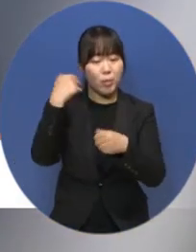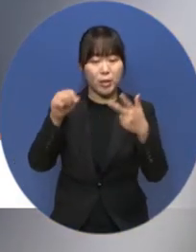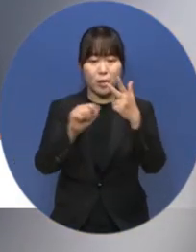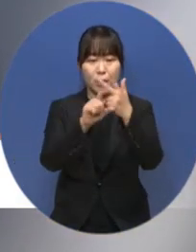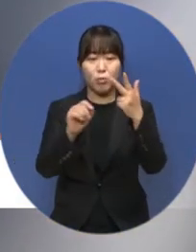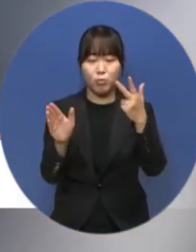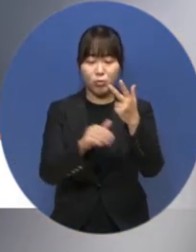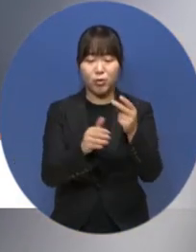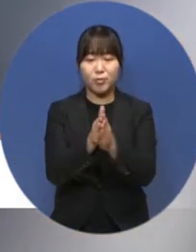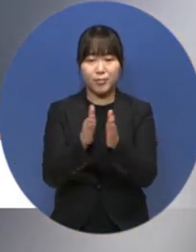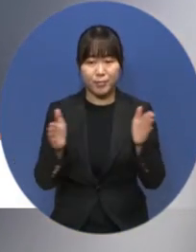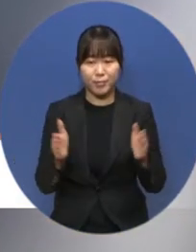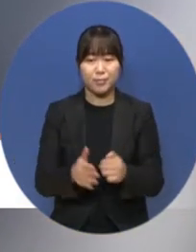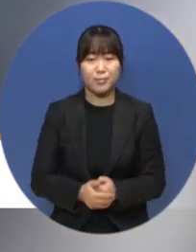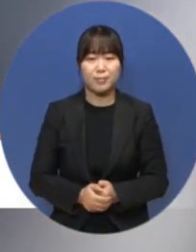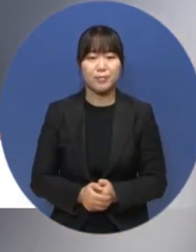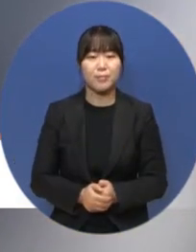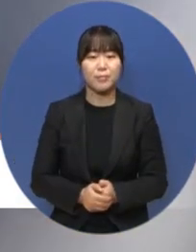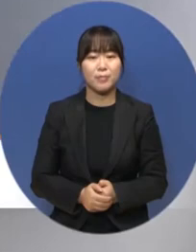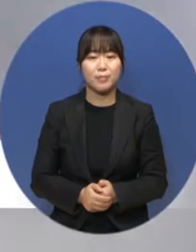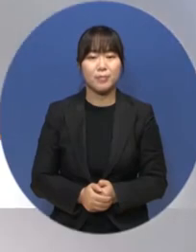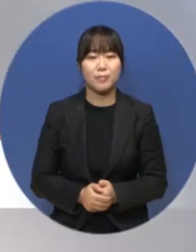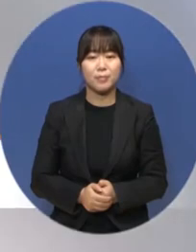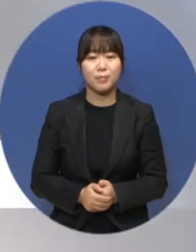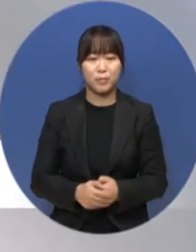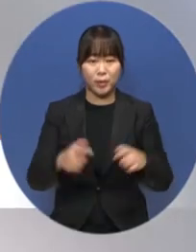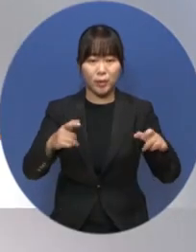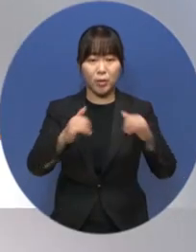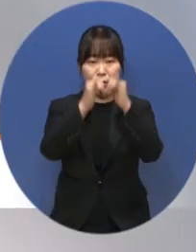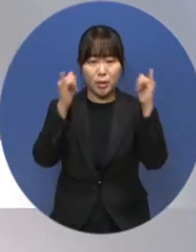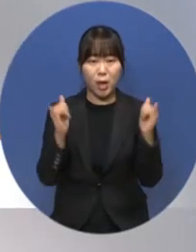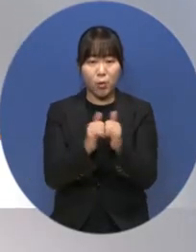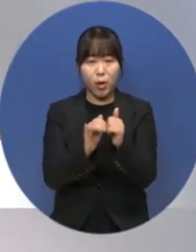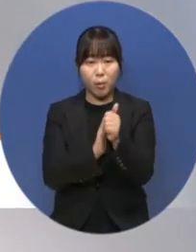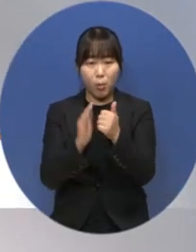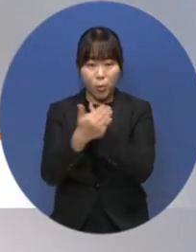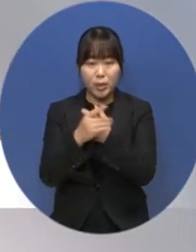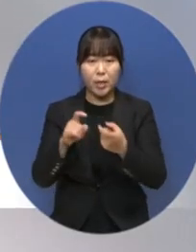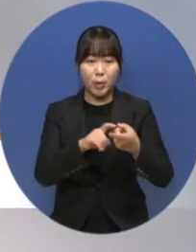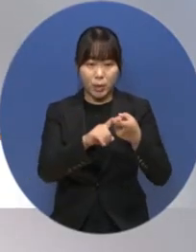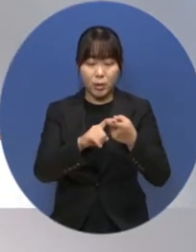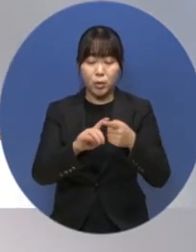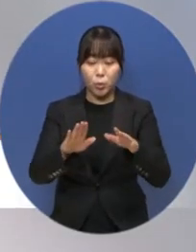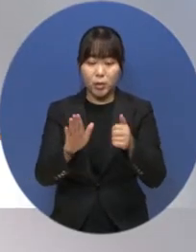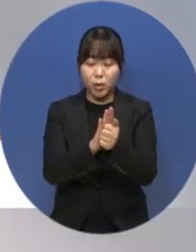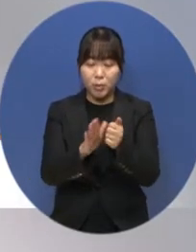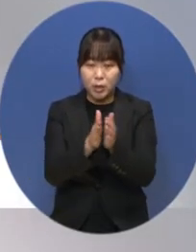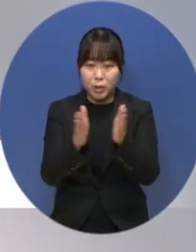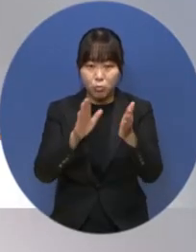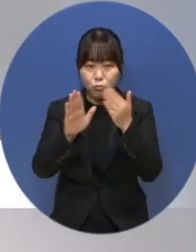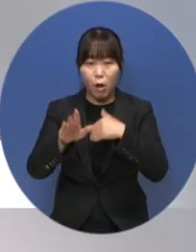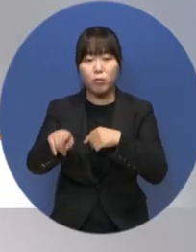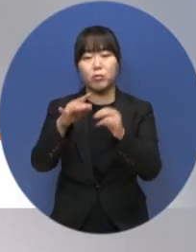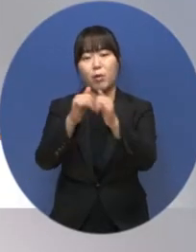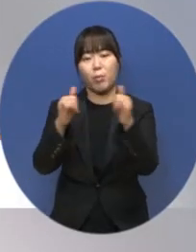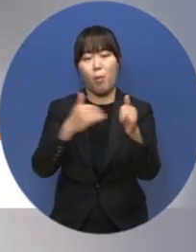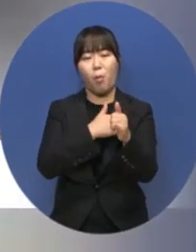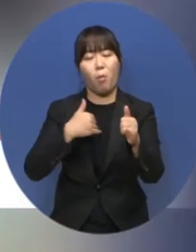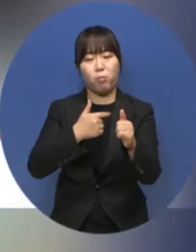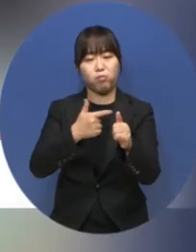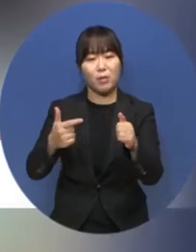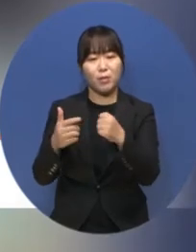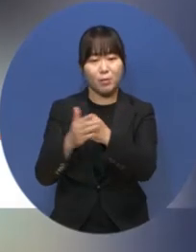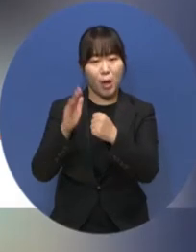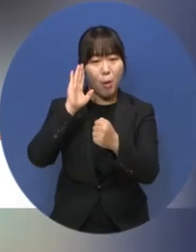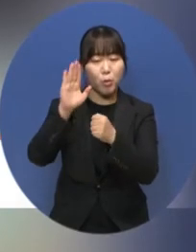7월 부터 시작됐습니다 지역 사회 보장 협의체는 서비스 실시 고 대상 주민들의 만족도가 높아